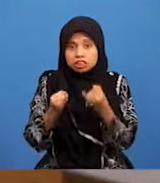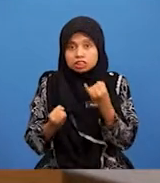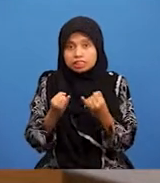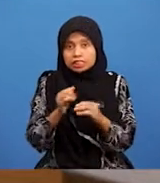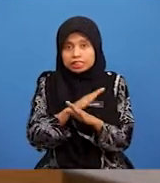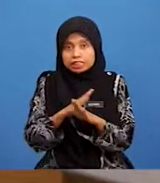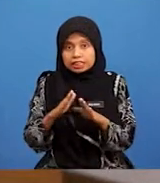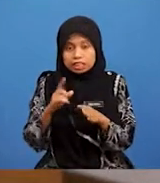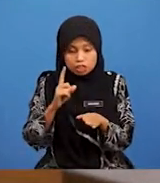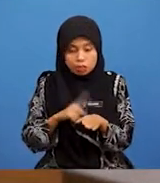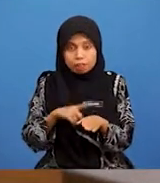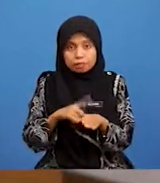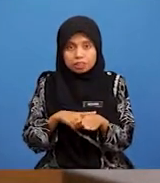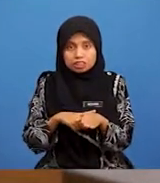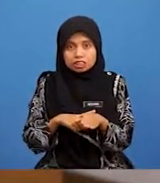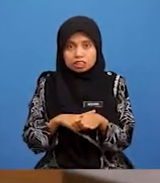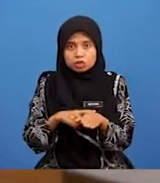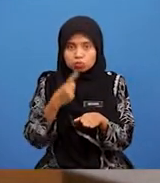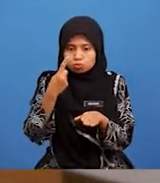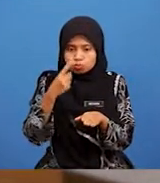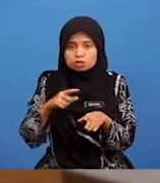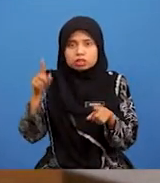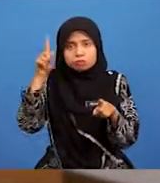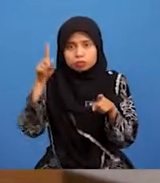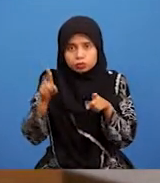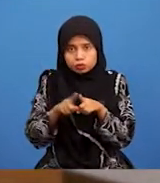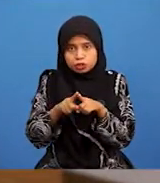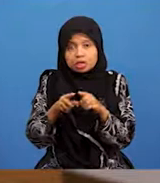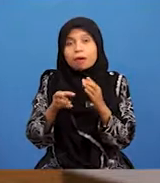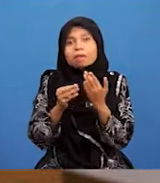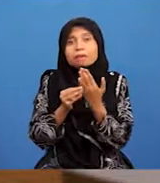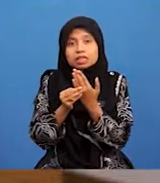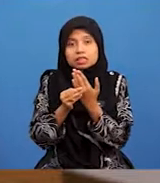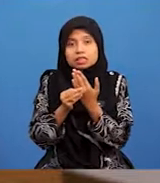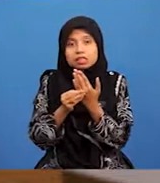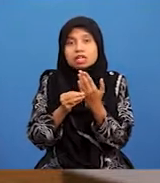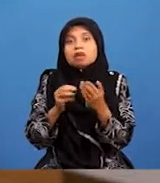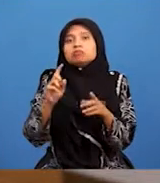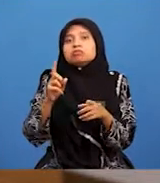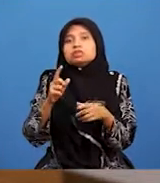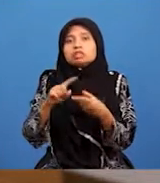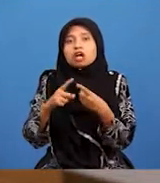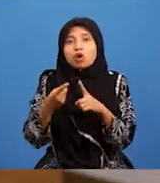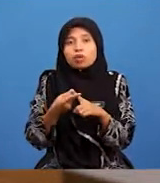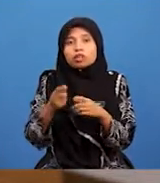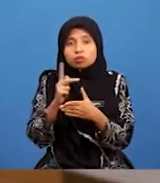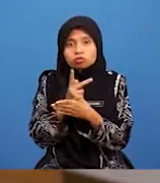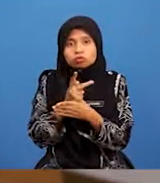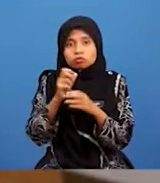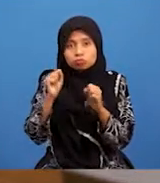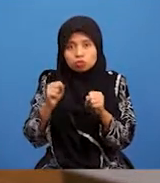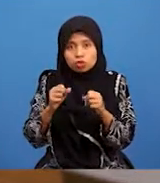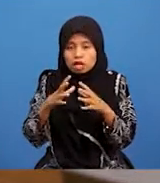tiada tempoh tetap dipersetujui bagi jangka masa itu, maka mana-mana rakan kongsi boleh menamatkan perkongsian